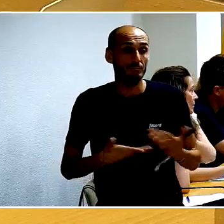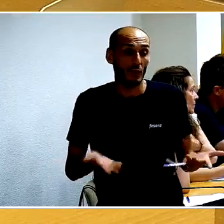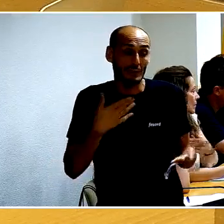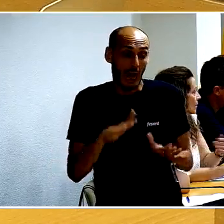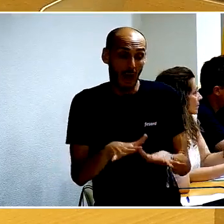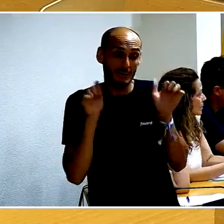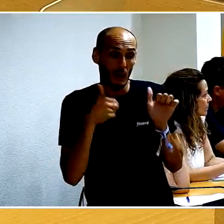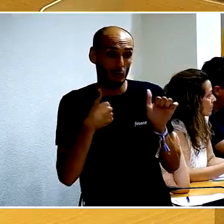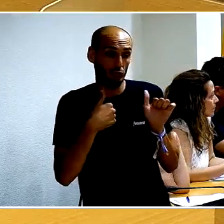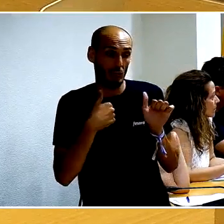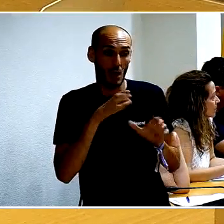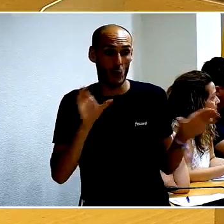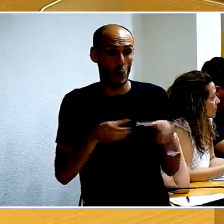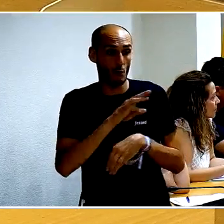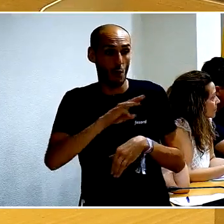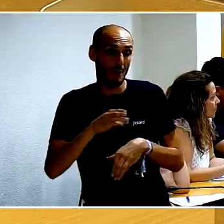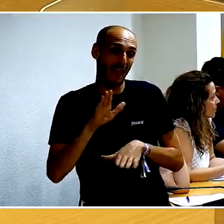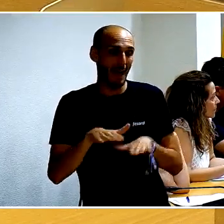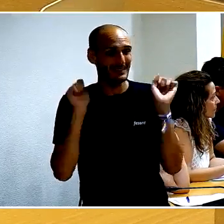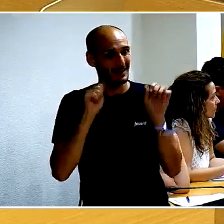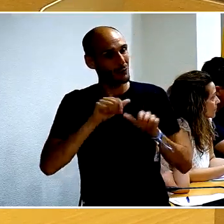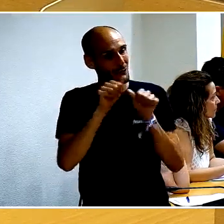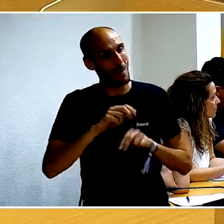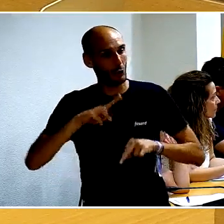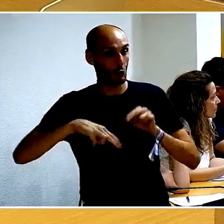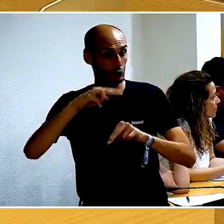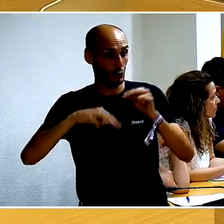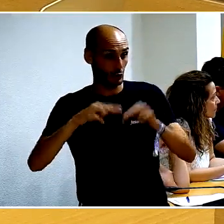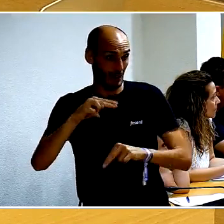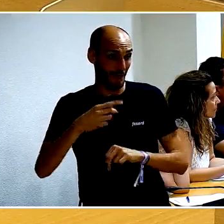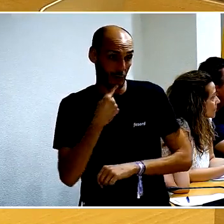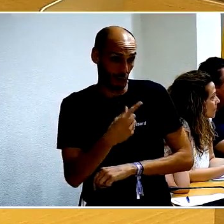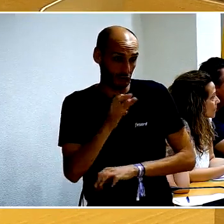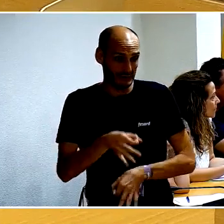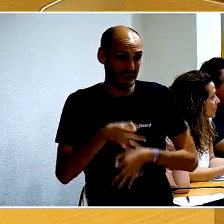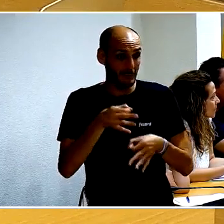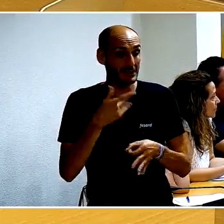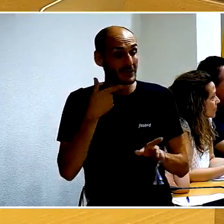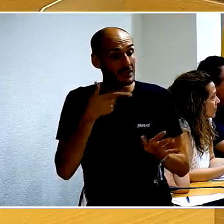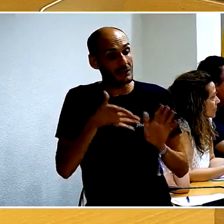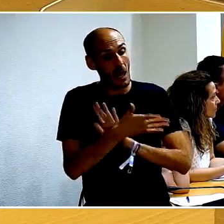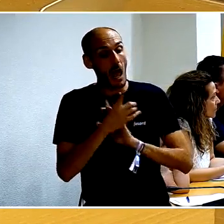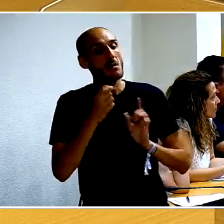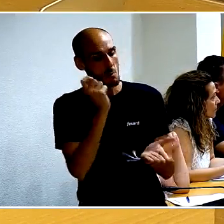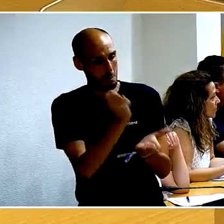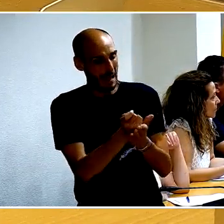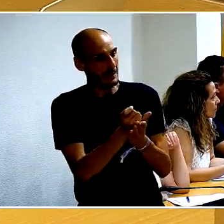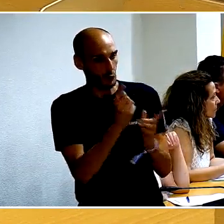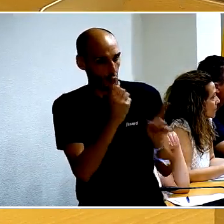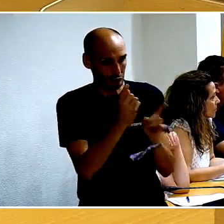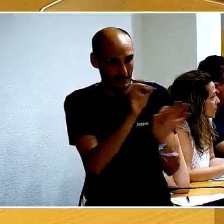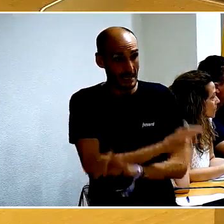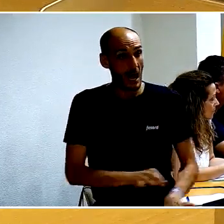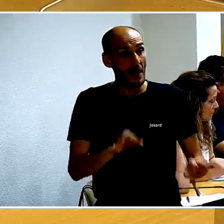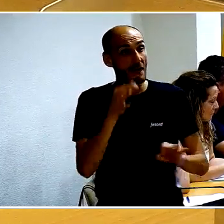abstención constructiva, como suelo decir, y en este caso específicamente no nos oponemos a que naturalmente se pague, pero que las cosas se pueden